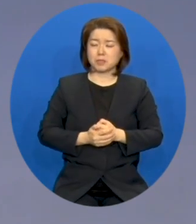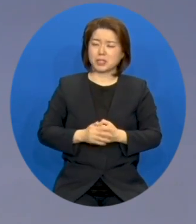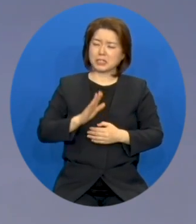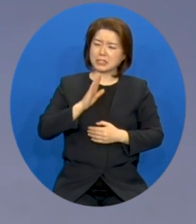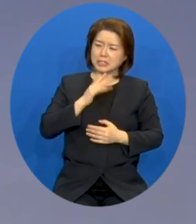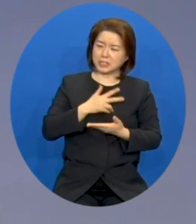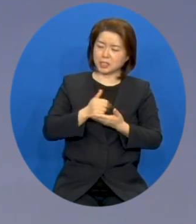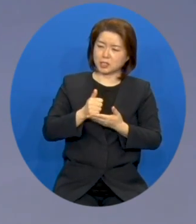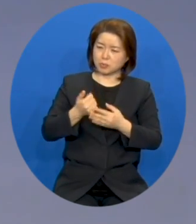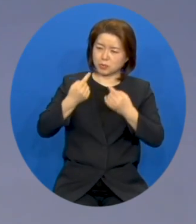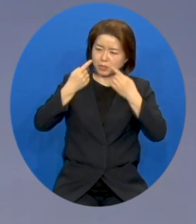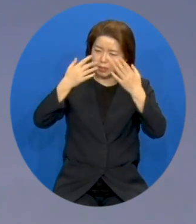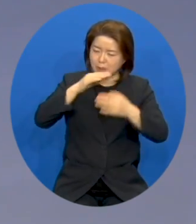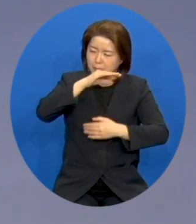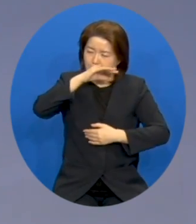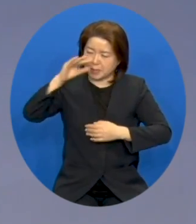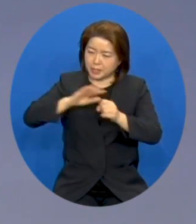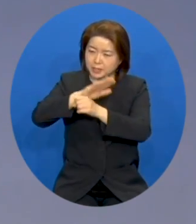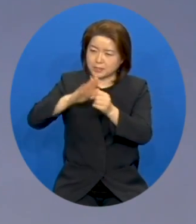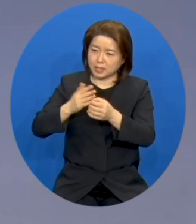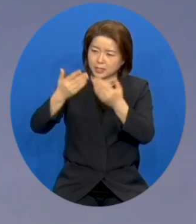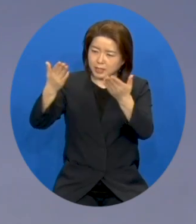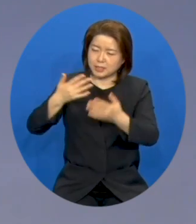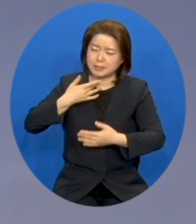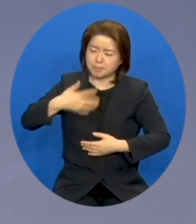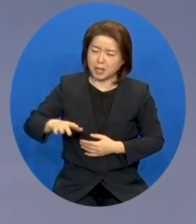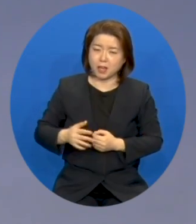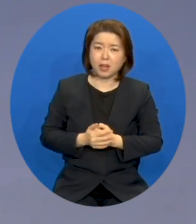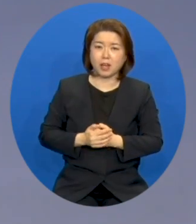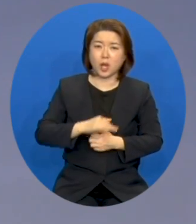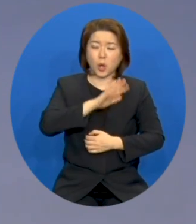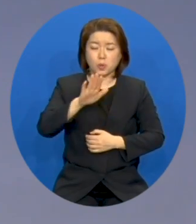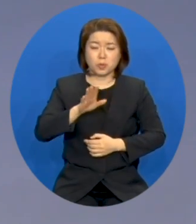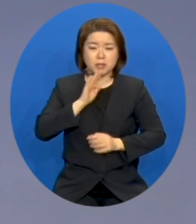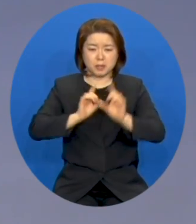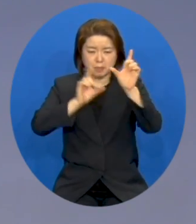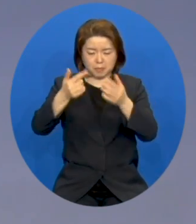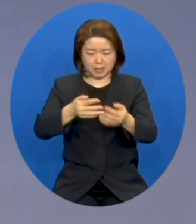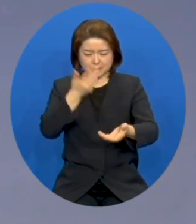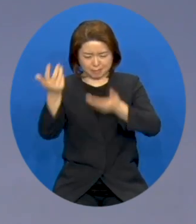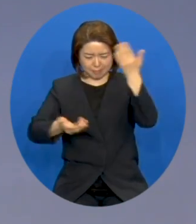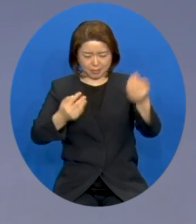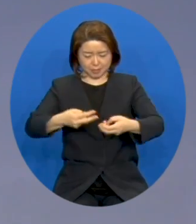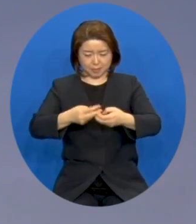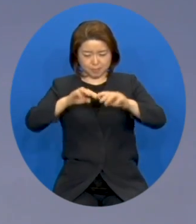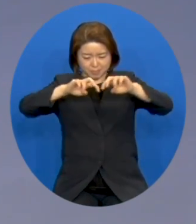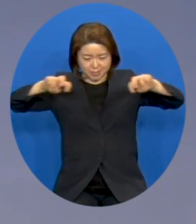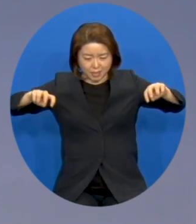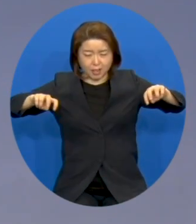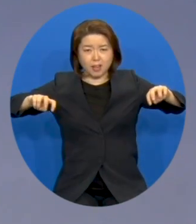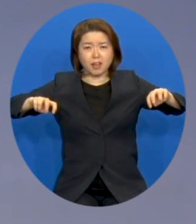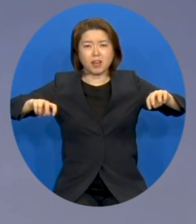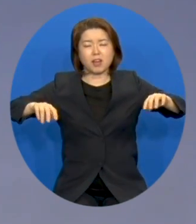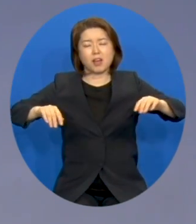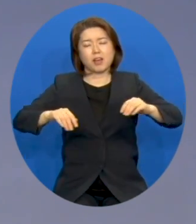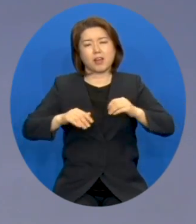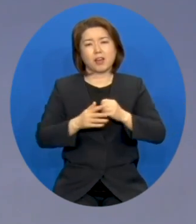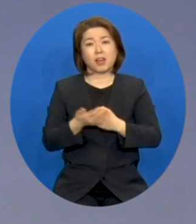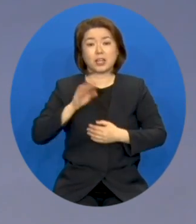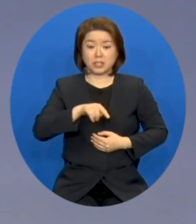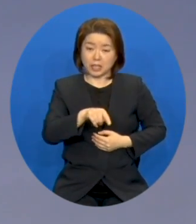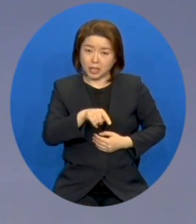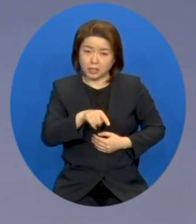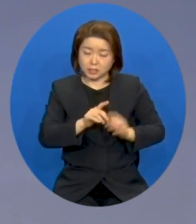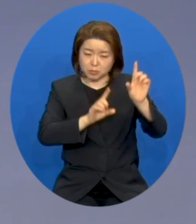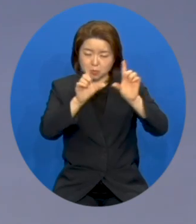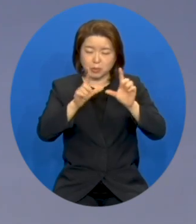한번 제대로 사랑해보지 못했던 우리들의 실상을 드러내는 시간이었어요. 그런데 그게 은혜였어요. 그게